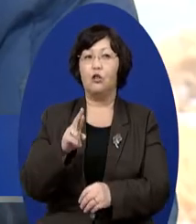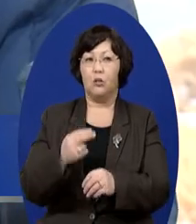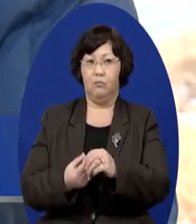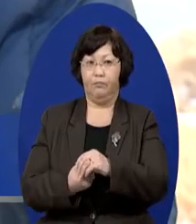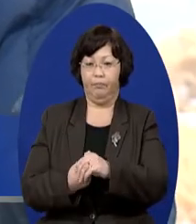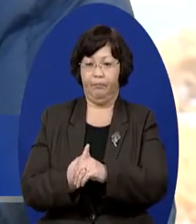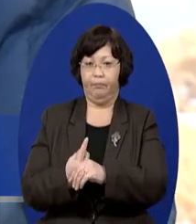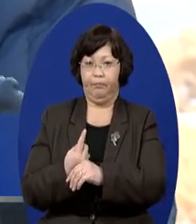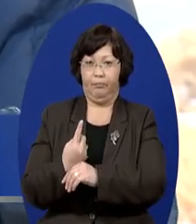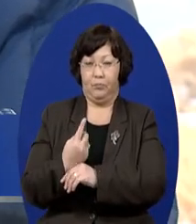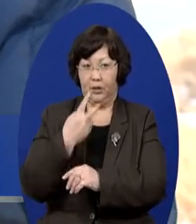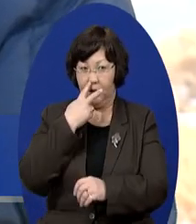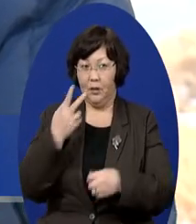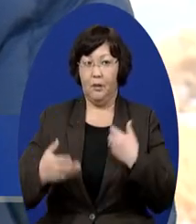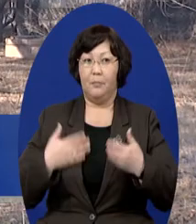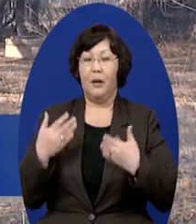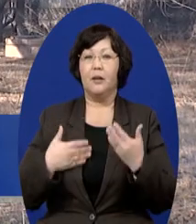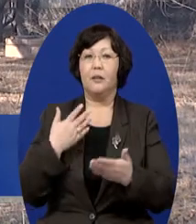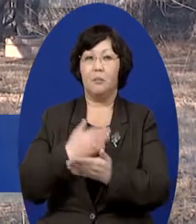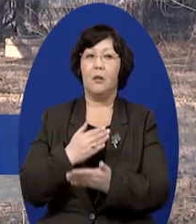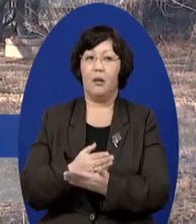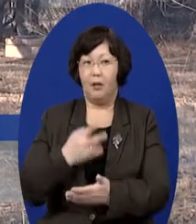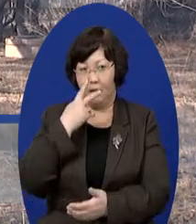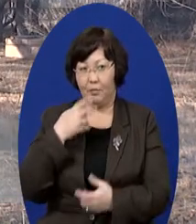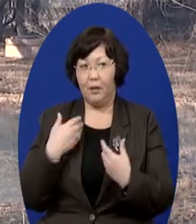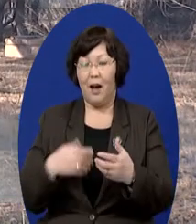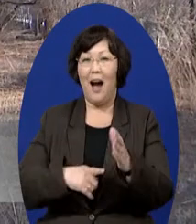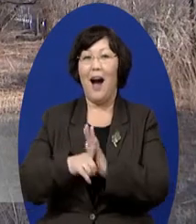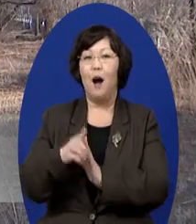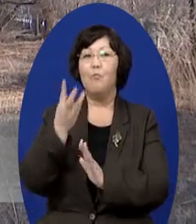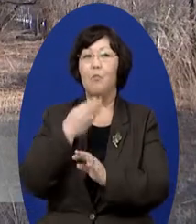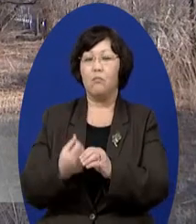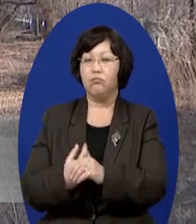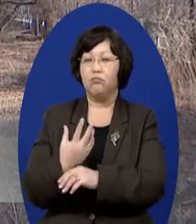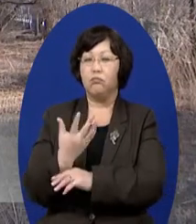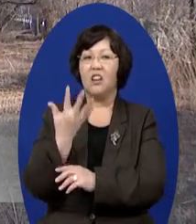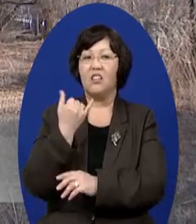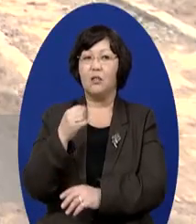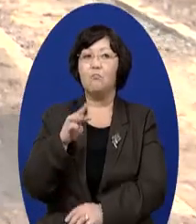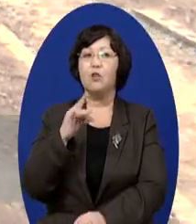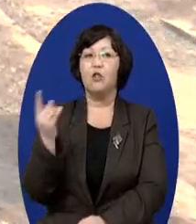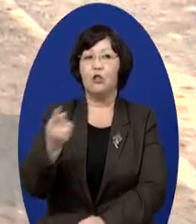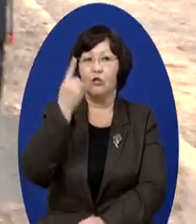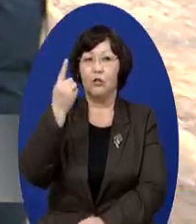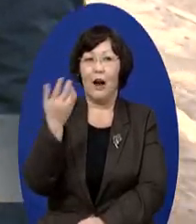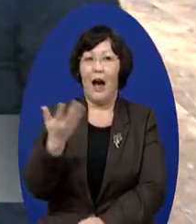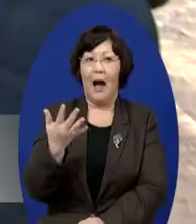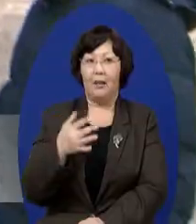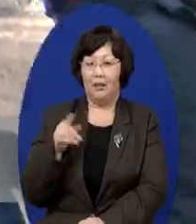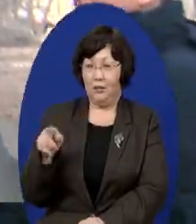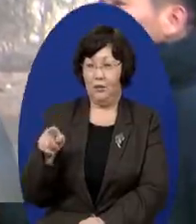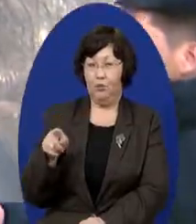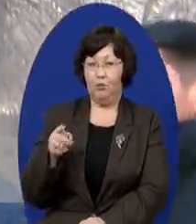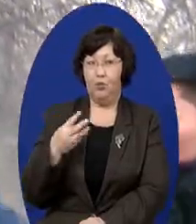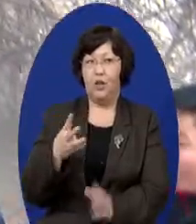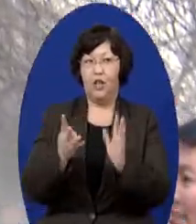нэх баярлдаг байхгүй юу? Заашгүй гараад ирчихлээ гээд. Яг анх тарьж ирсэн мод одоо хэдэн метрийн өндөртэй ямар мод болсон бэ? Одоо энэ л байна.